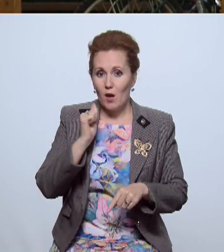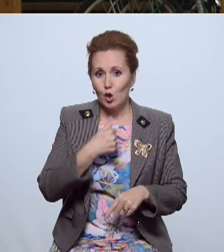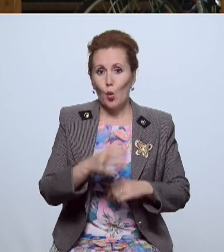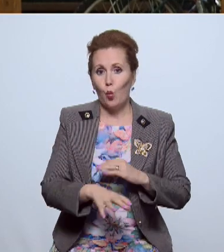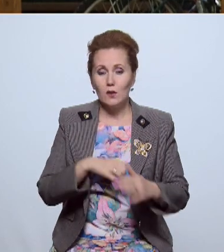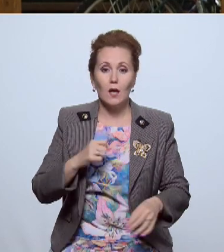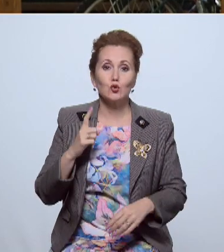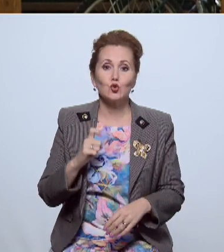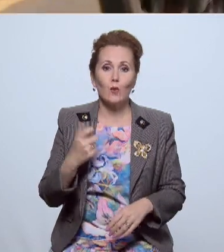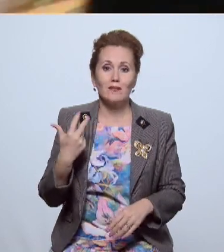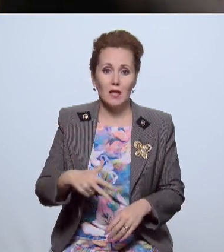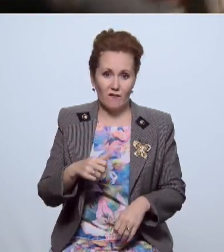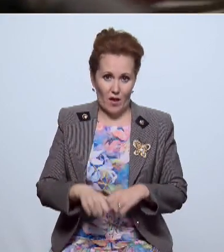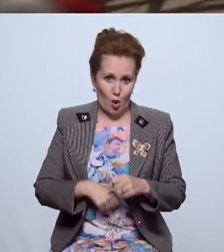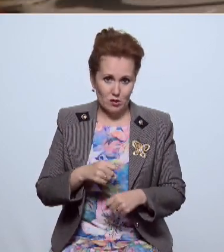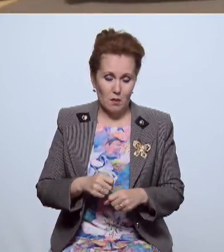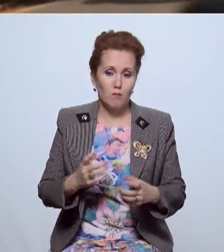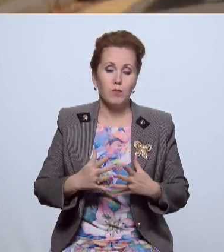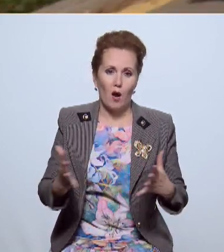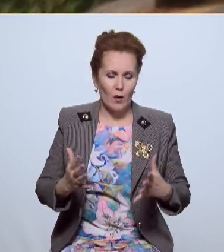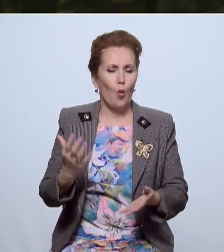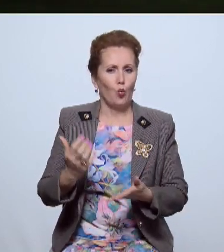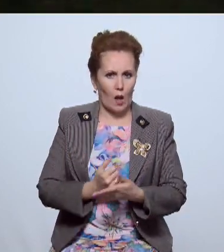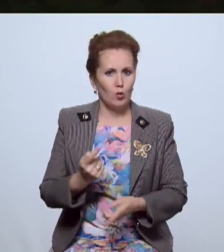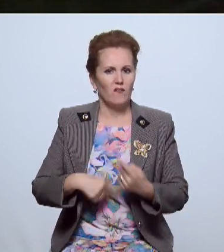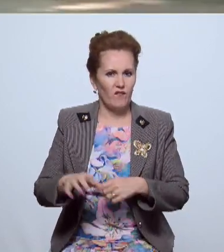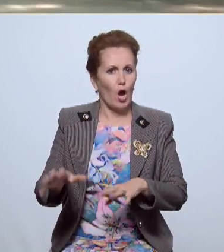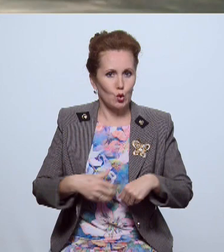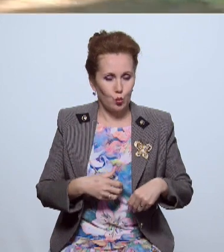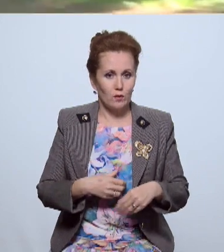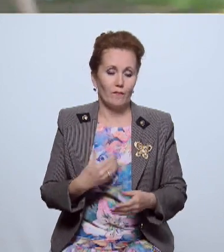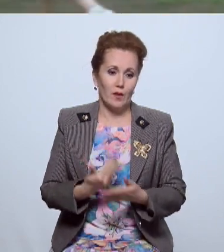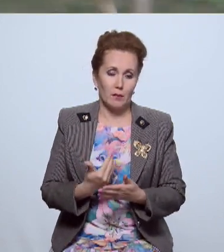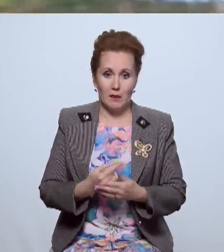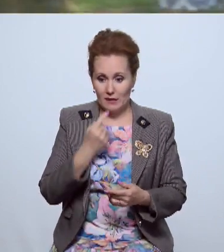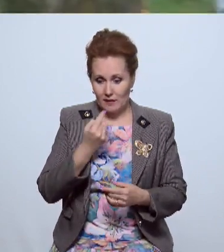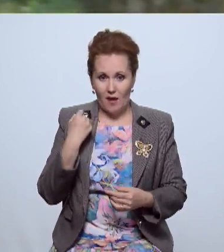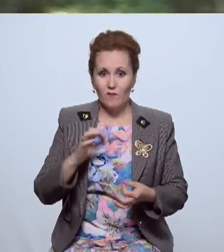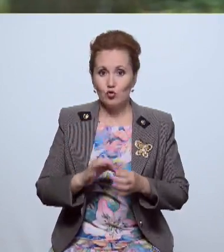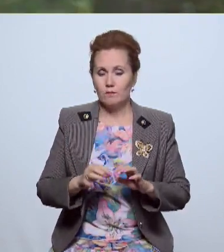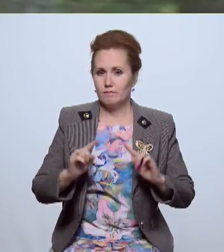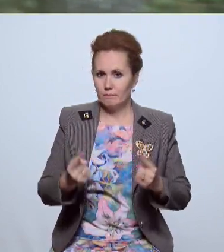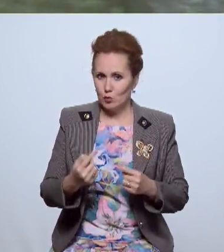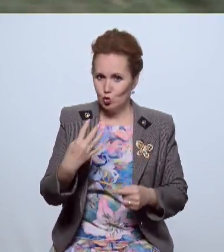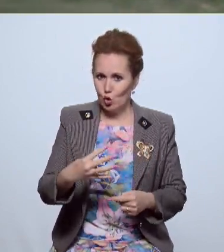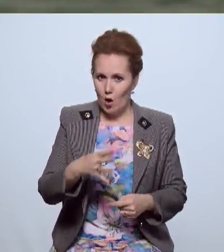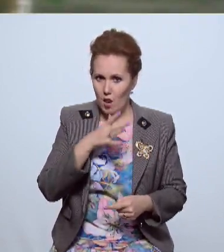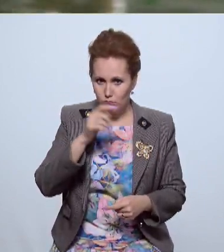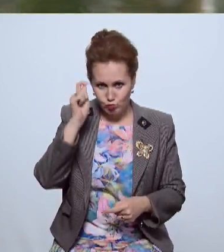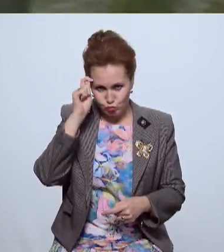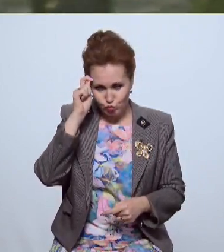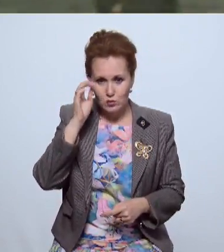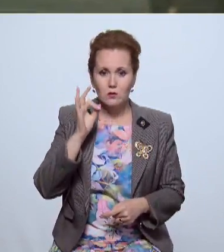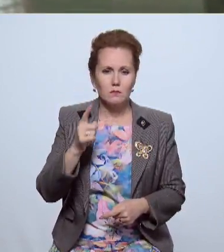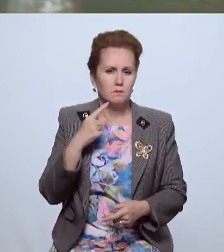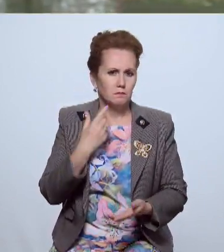украли 130 велосипедов. Большинство удалось вернуть владельцам. Так, например, недавно в Ижевске задержали 40-летнего мужчину,